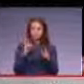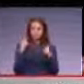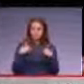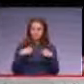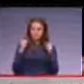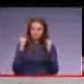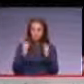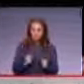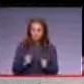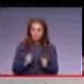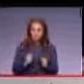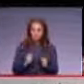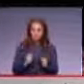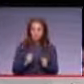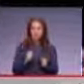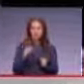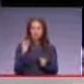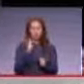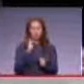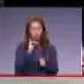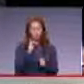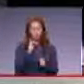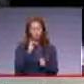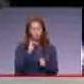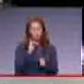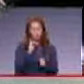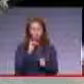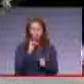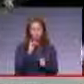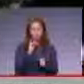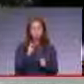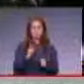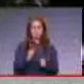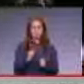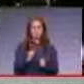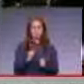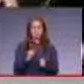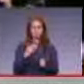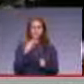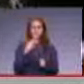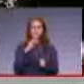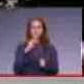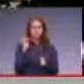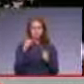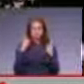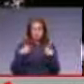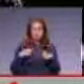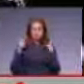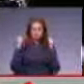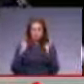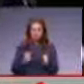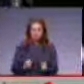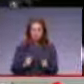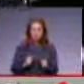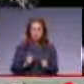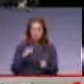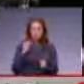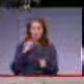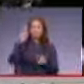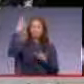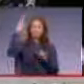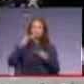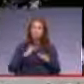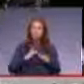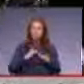هتعرفي قيمته ده وانا صغيره، طبعا تقول لي هتعرفي قيمته ده بعدين. فعلا لقيت الصحه والستر.